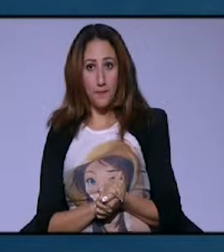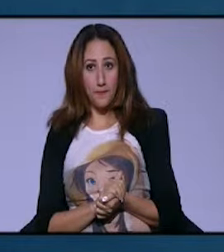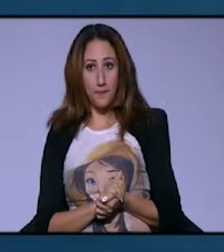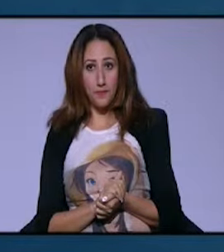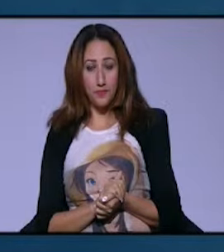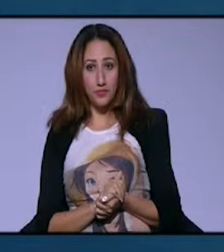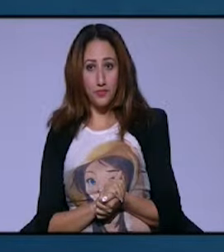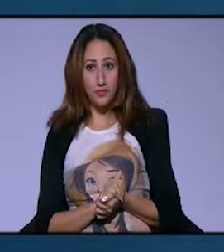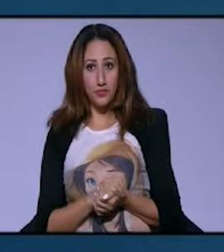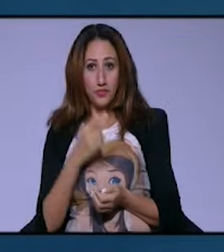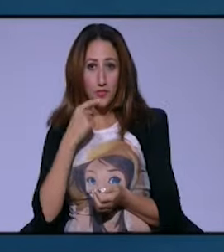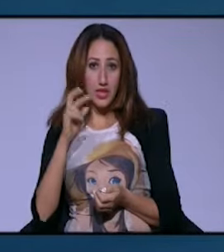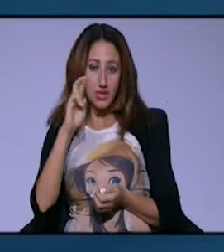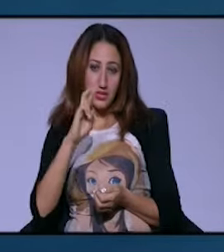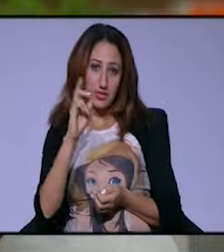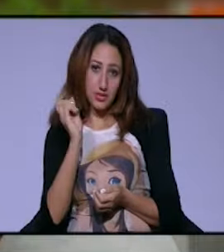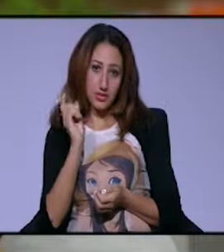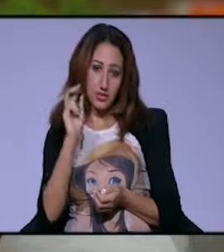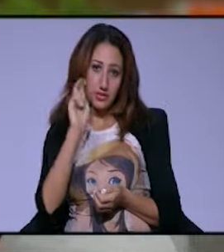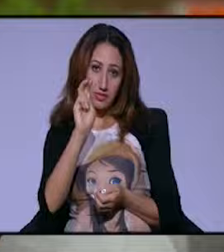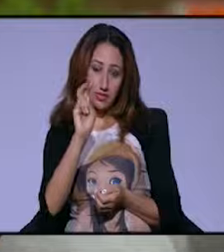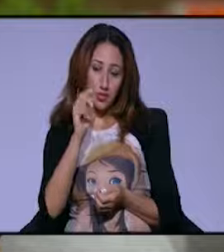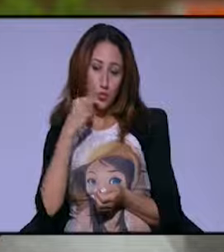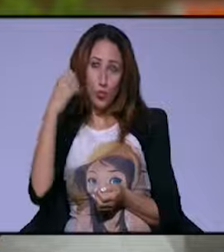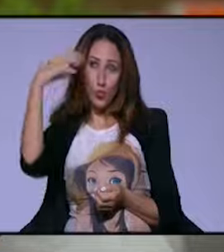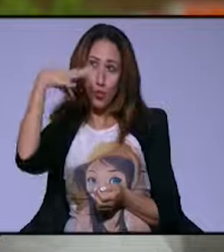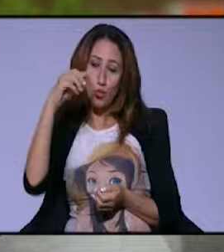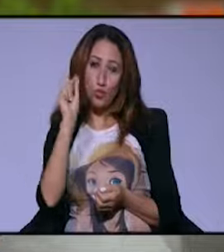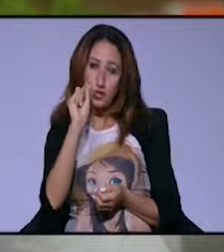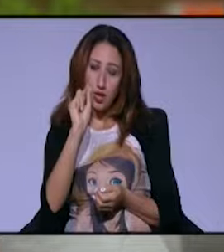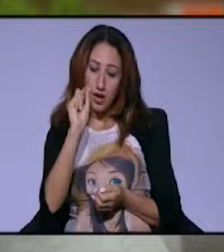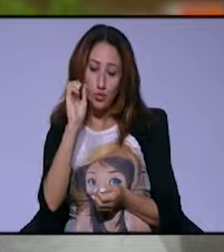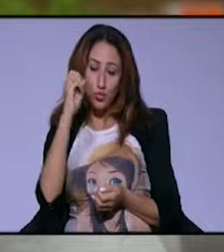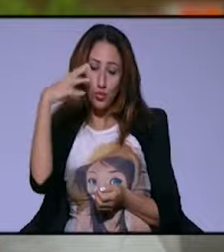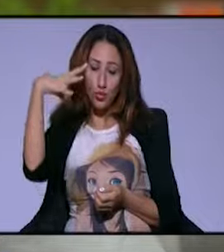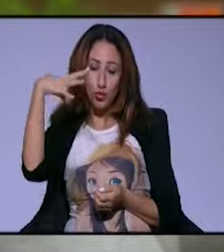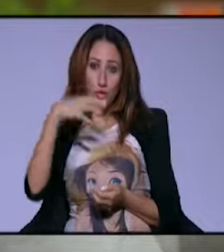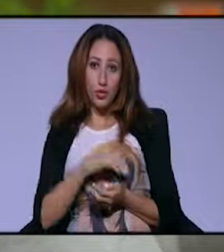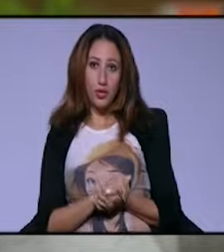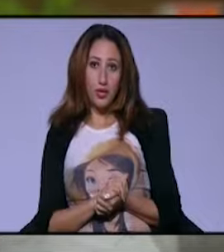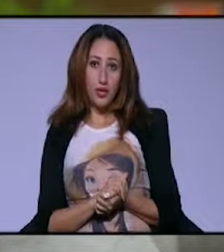زرة من نوركم قد جمل